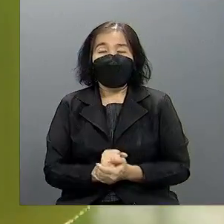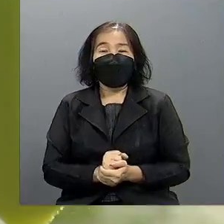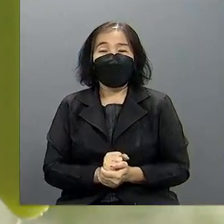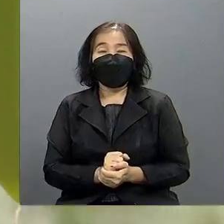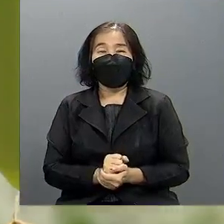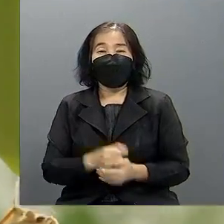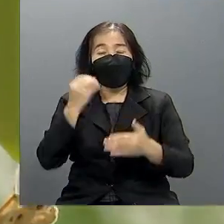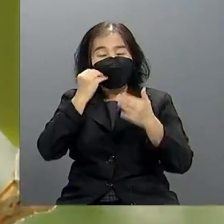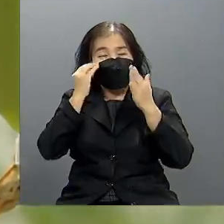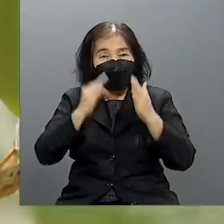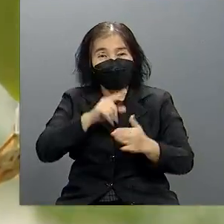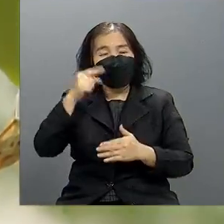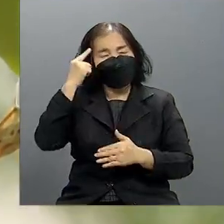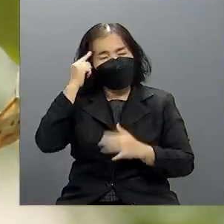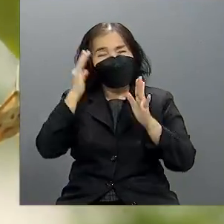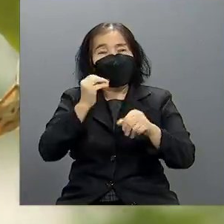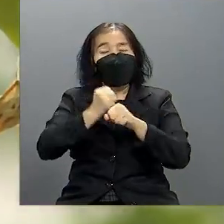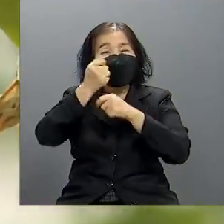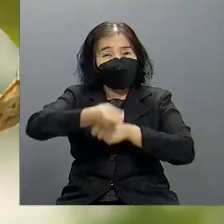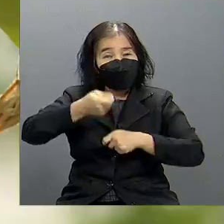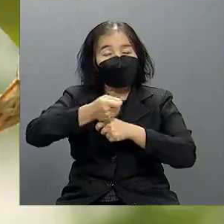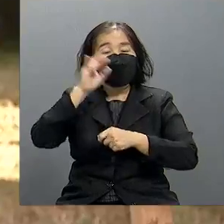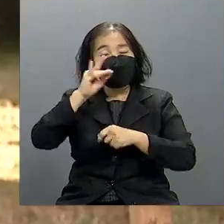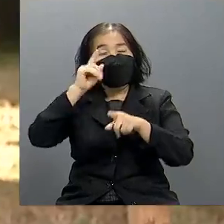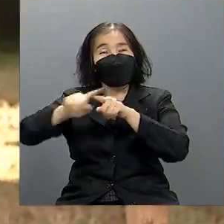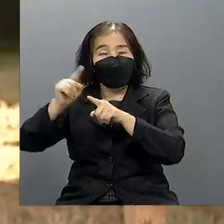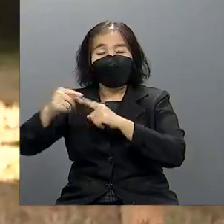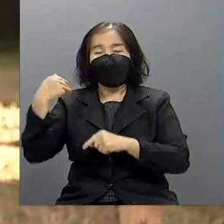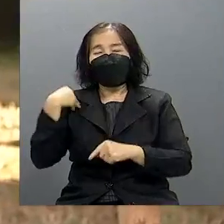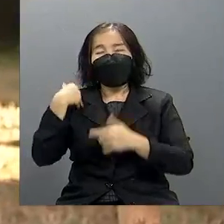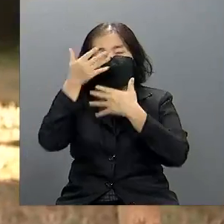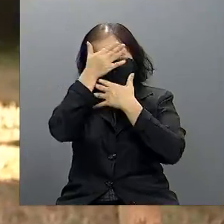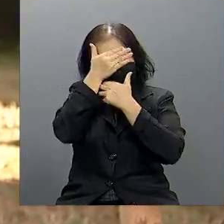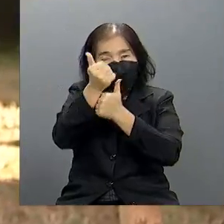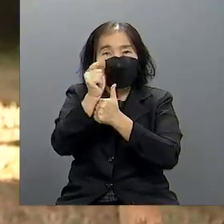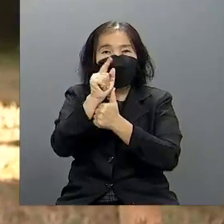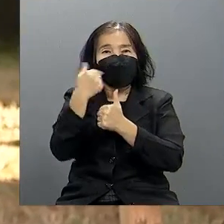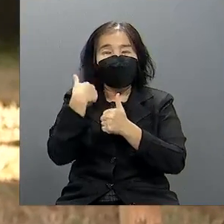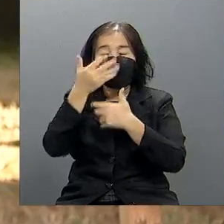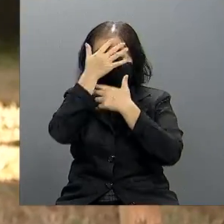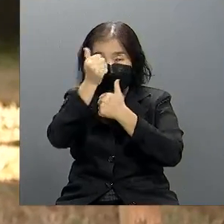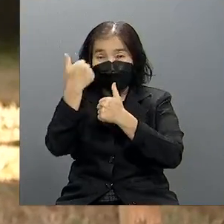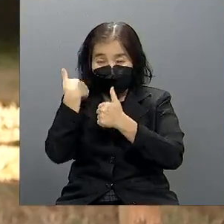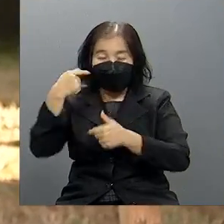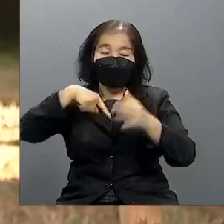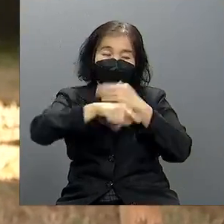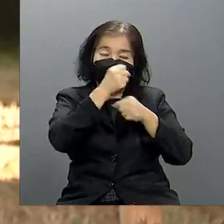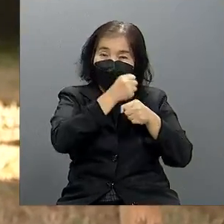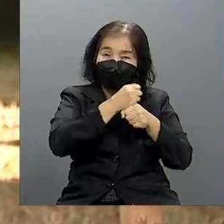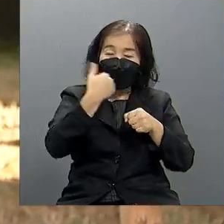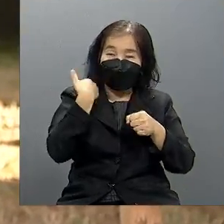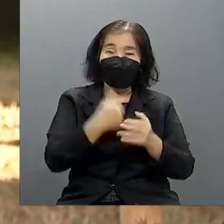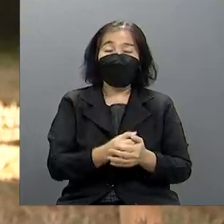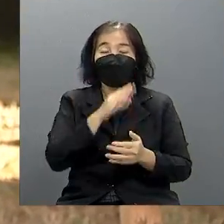ษตรกรหรือเกษตรกรทั่วไปเนี่ยเขามีความสนใจในเรื่องเกษตรเนี่ยเขาก็จะเข้ามาดูงานพอมาดูงานเสร็จหน่วยงานภาคี